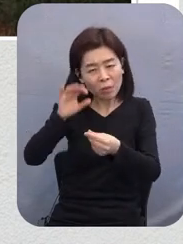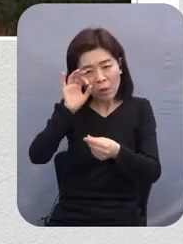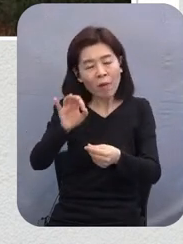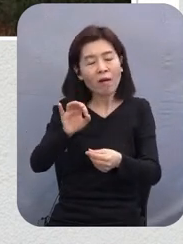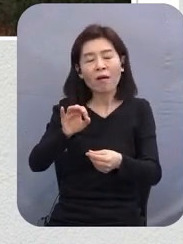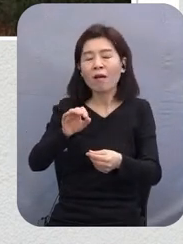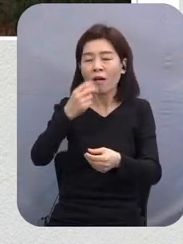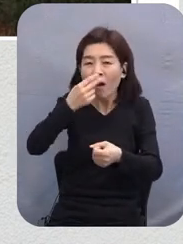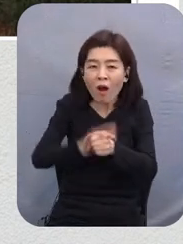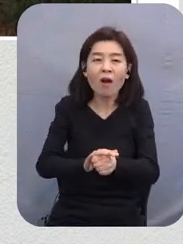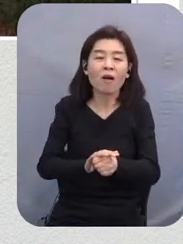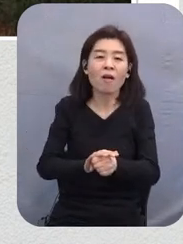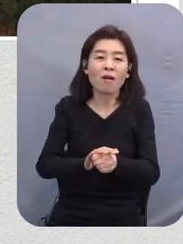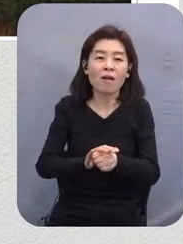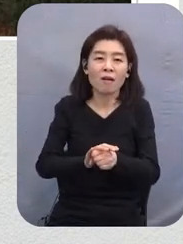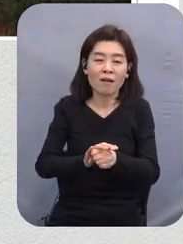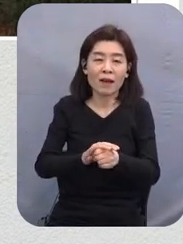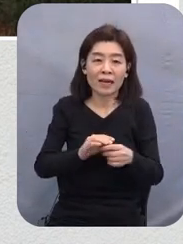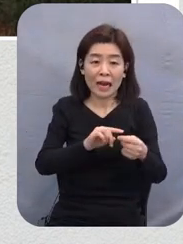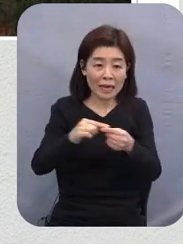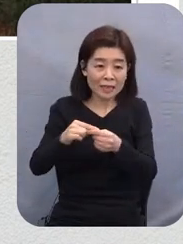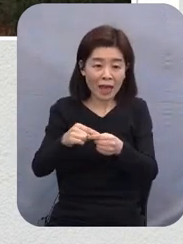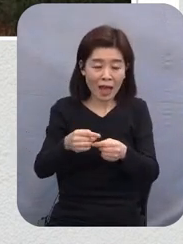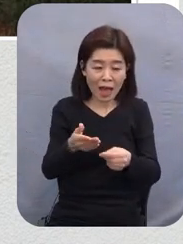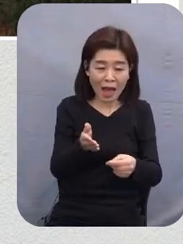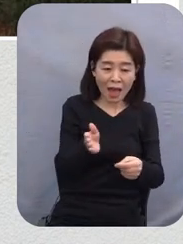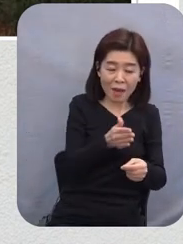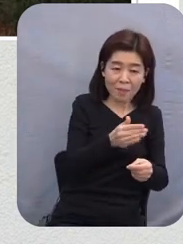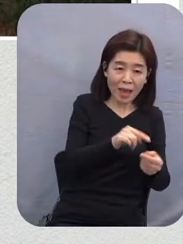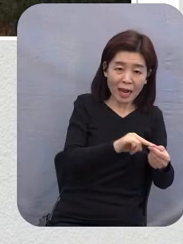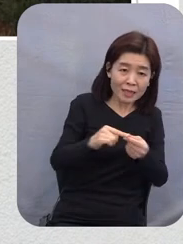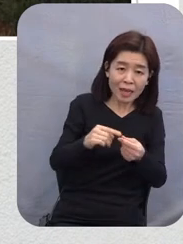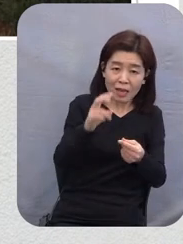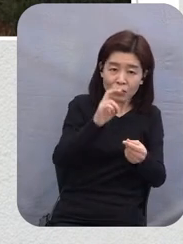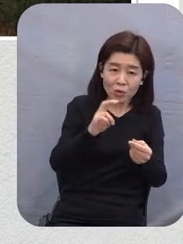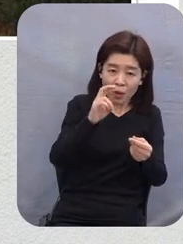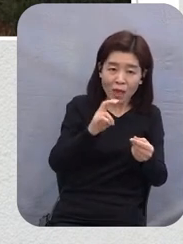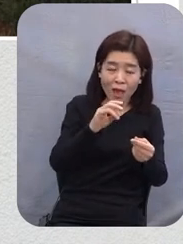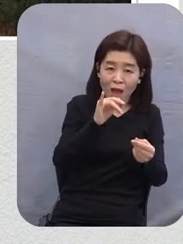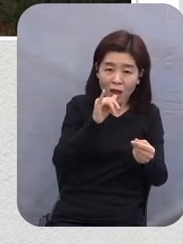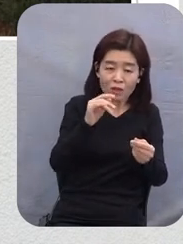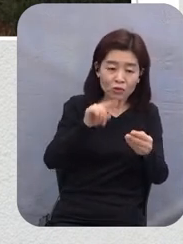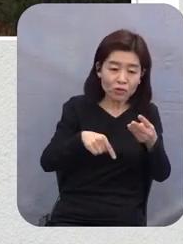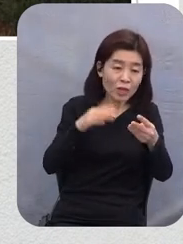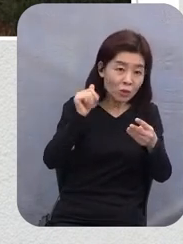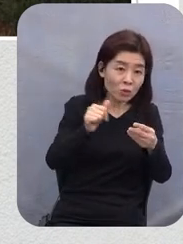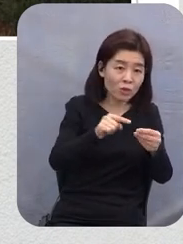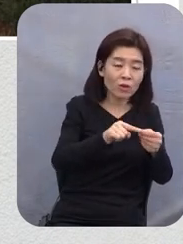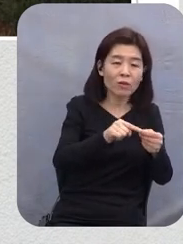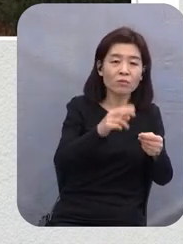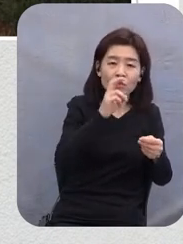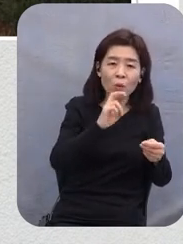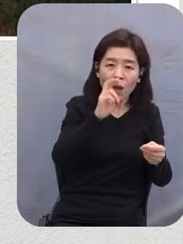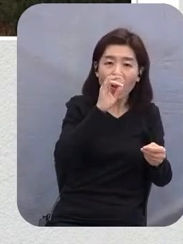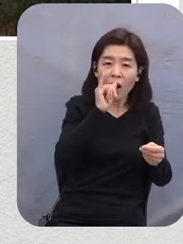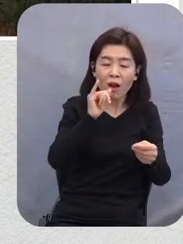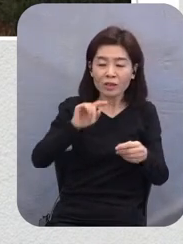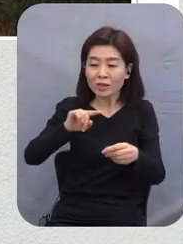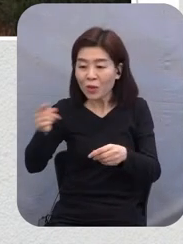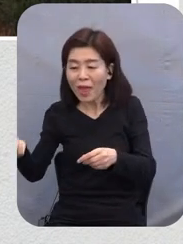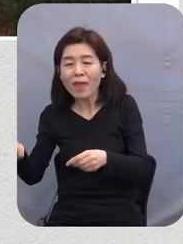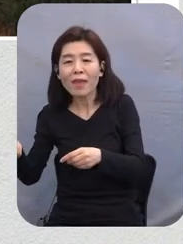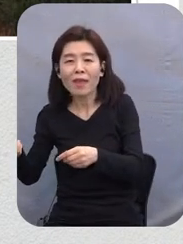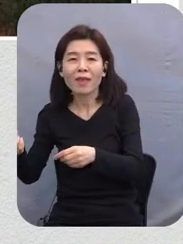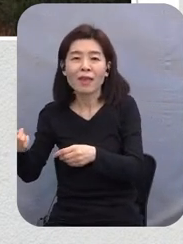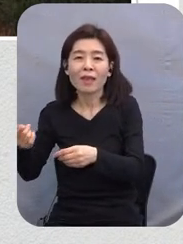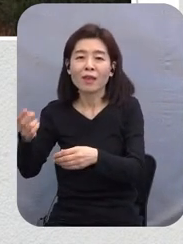앞소절만 윤석열이 불렀는데 그 뒤에는 여러분들이 정말 잘 알고 있는 노래예요. Bye bye Miss American Pie 이렇게 끝나는